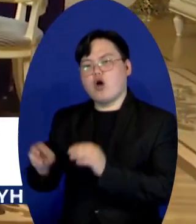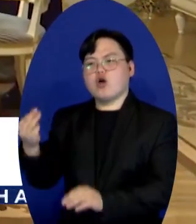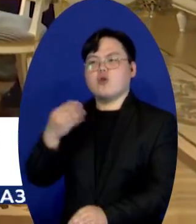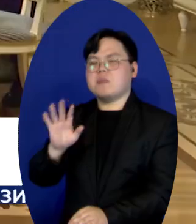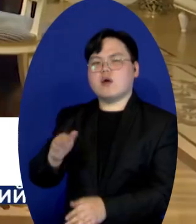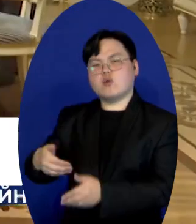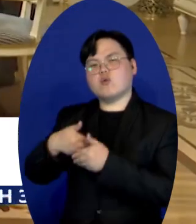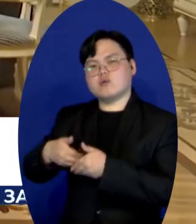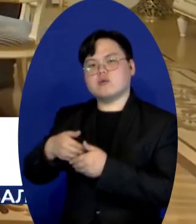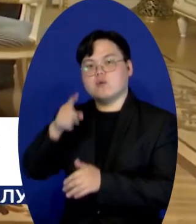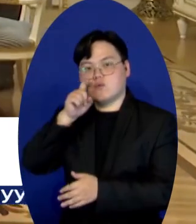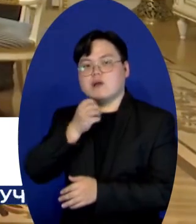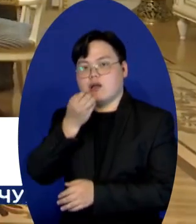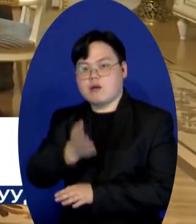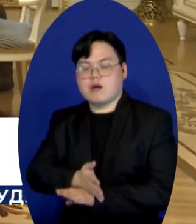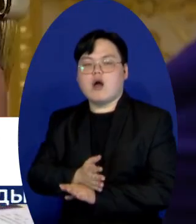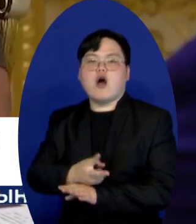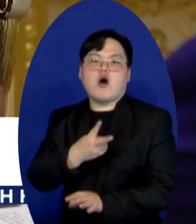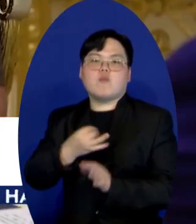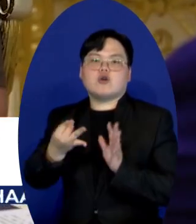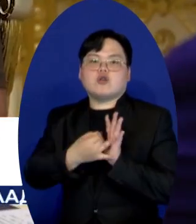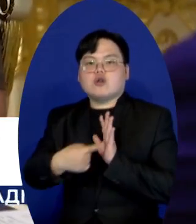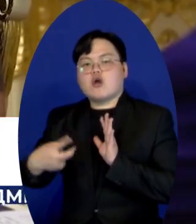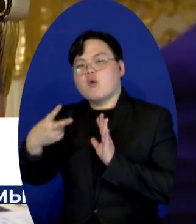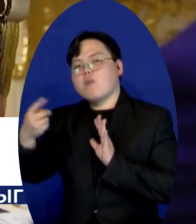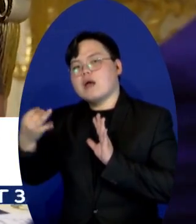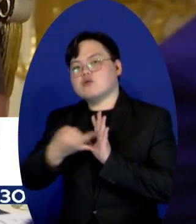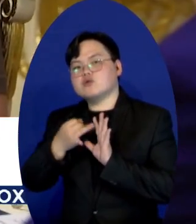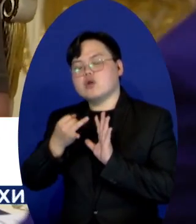цохон дурджээ. 2007-2016